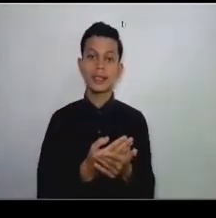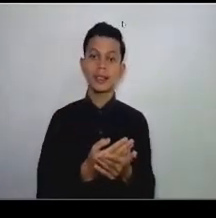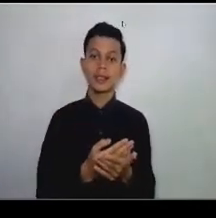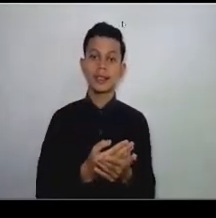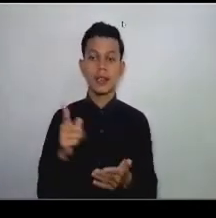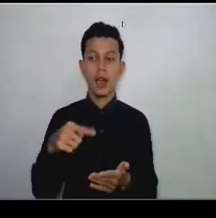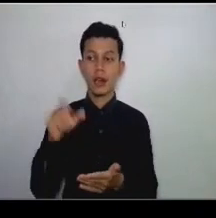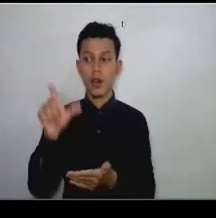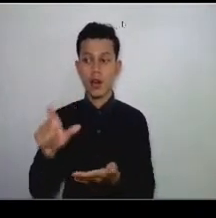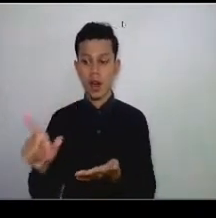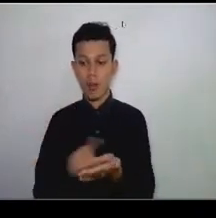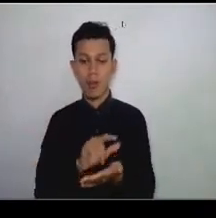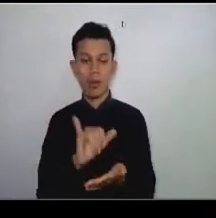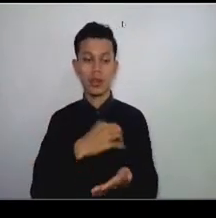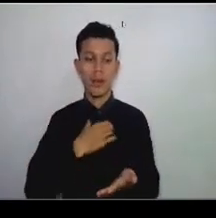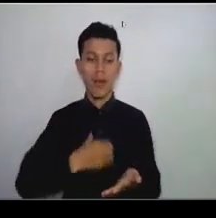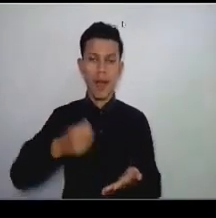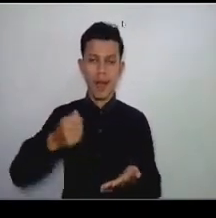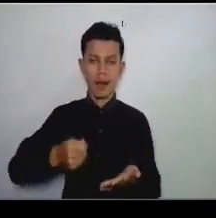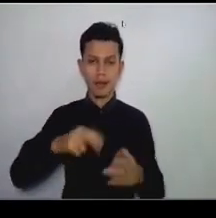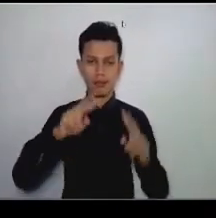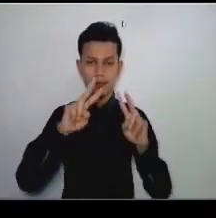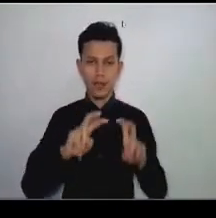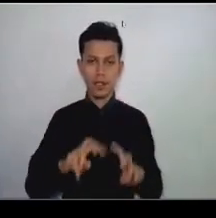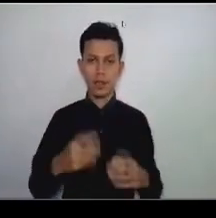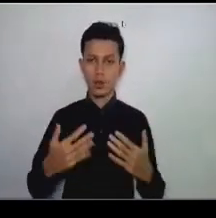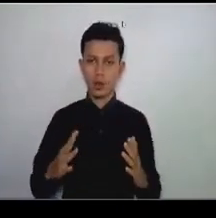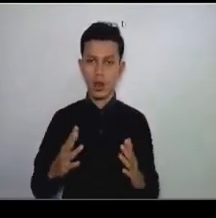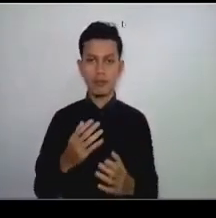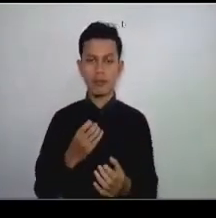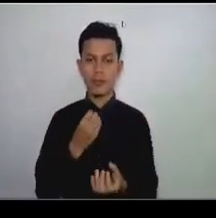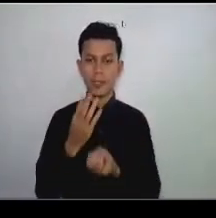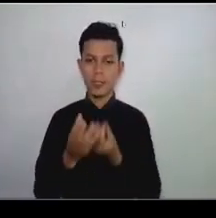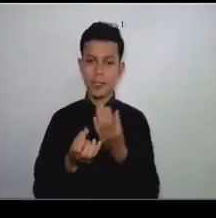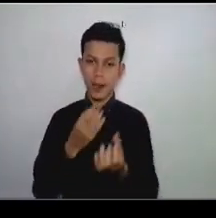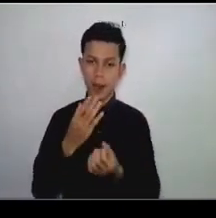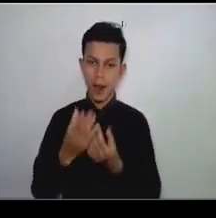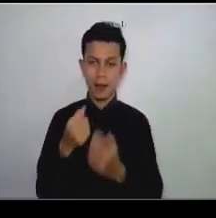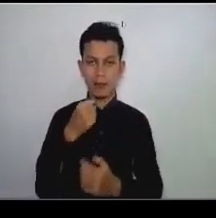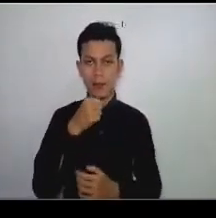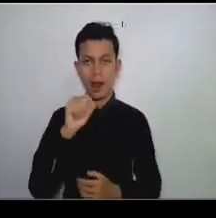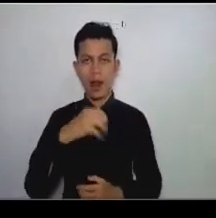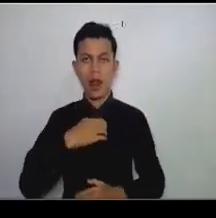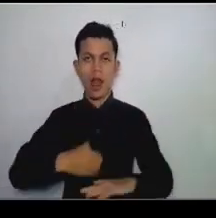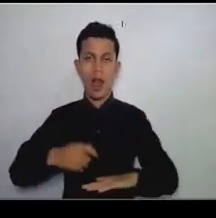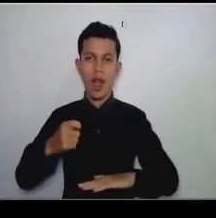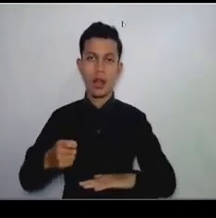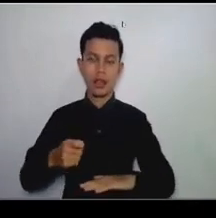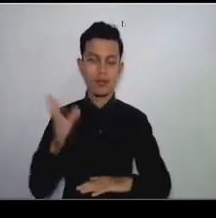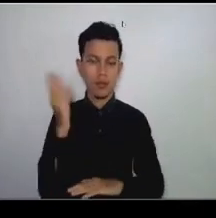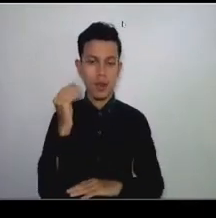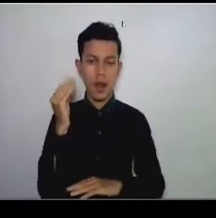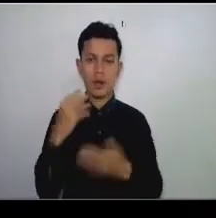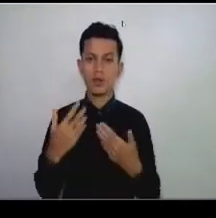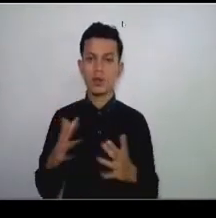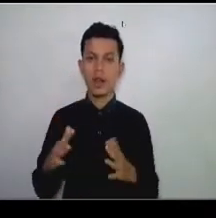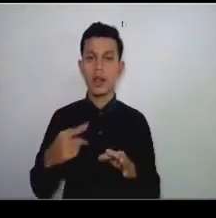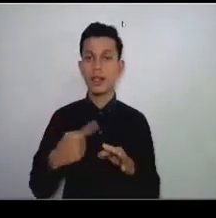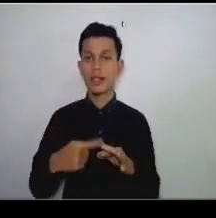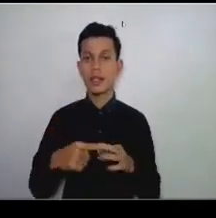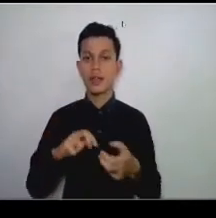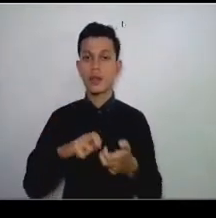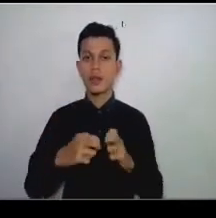pelapor dan hakim terlapor mendengarkan keterangan atau pembelaan Hakim terlapor tuduk perkara dan